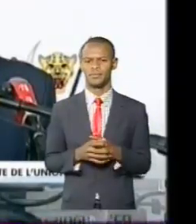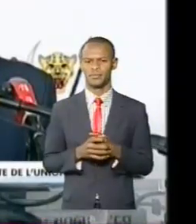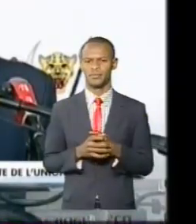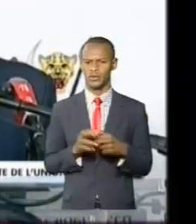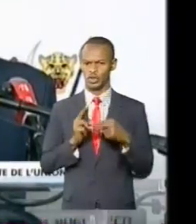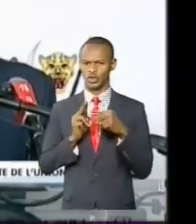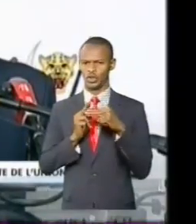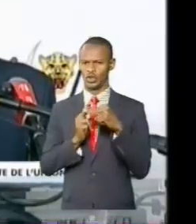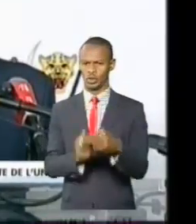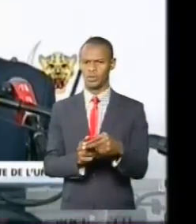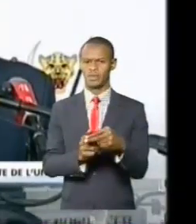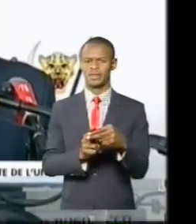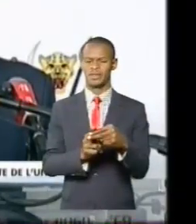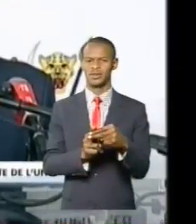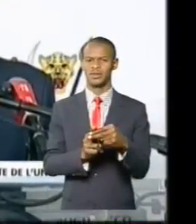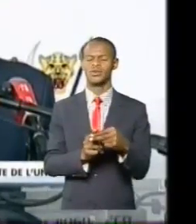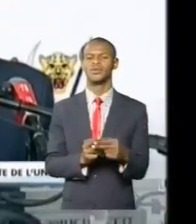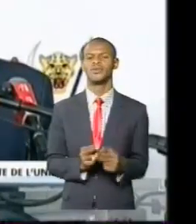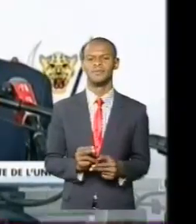des ministres d'État,